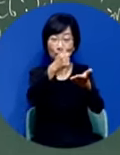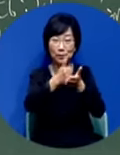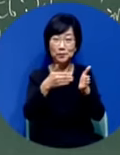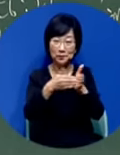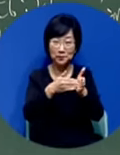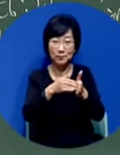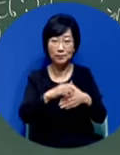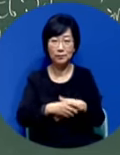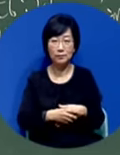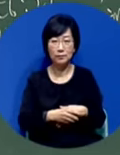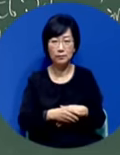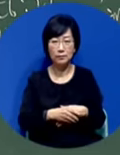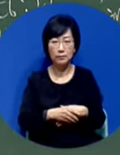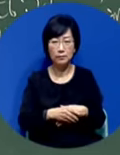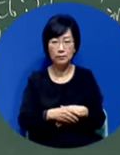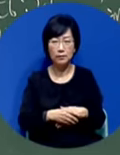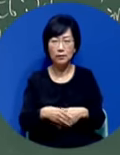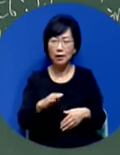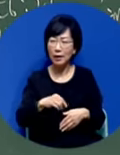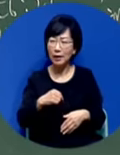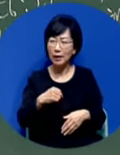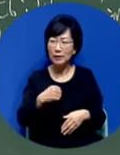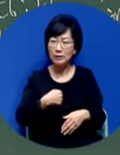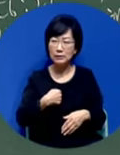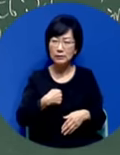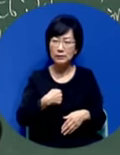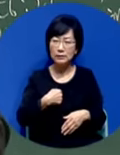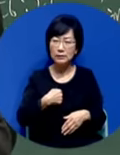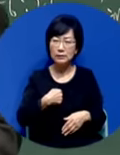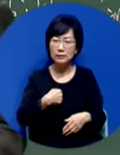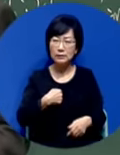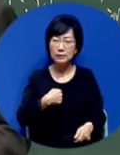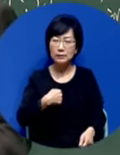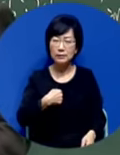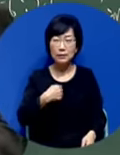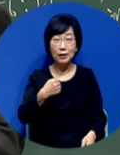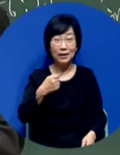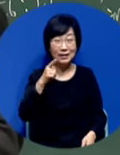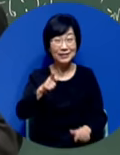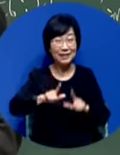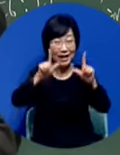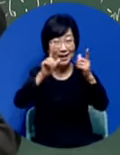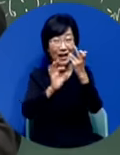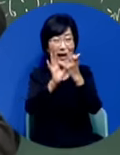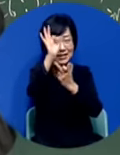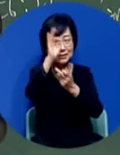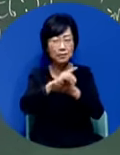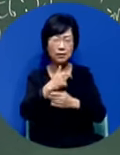那当时我也是怀着一颗喜乐的心分手了，但是当天早上 너무 내가 일이 많아가지고 월요일 날 교도소 전도까지 내가 가야 되나 이런 생각했다니까.